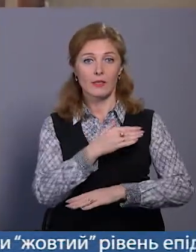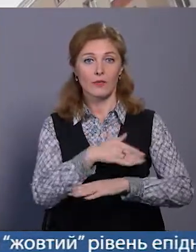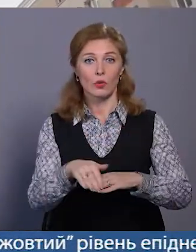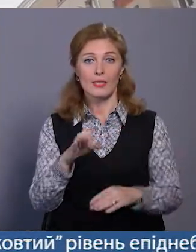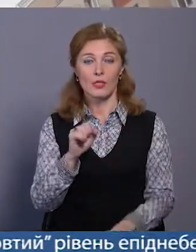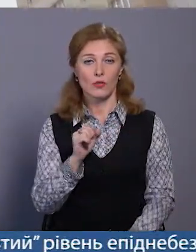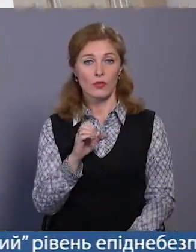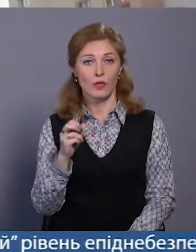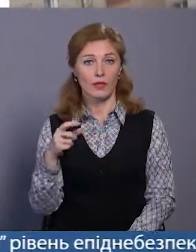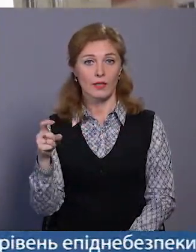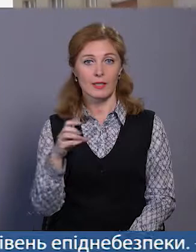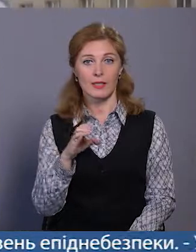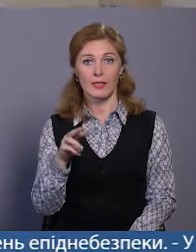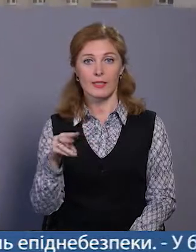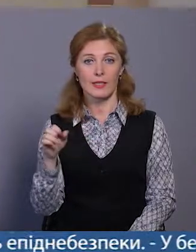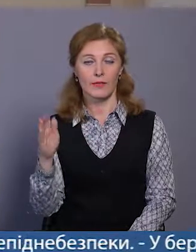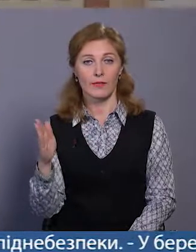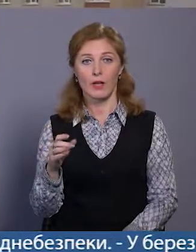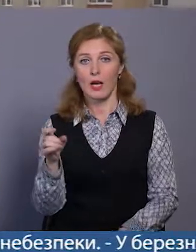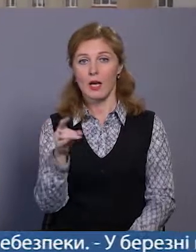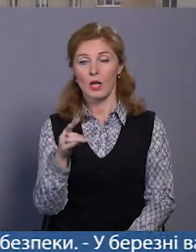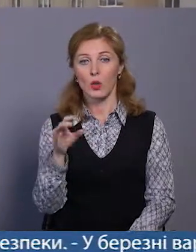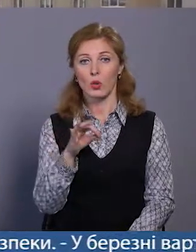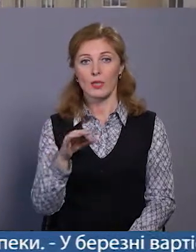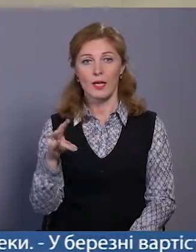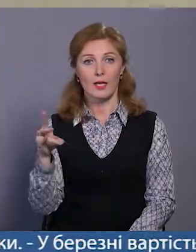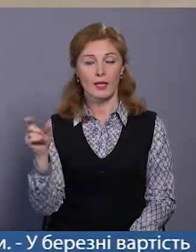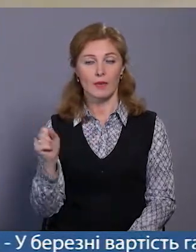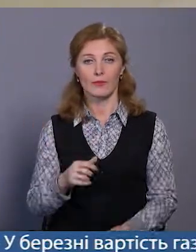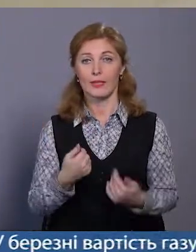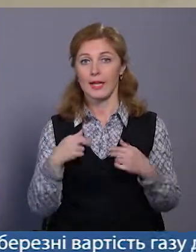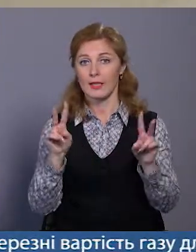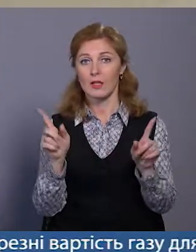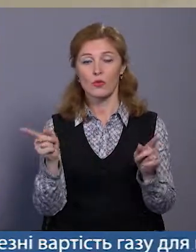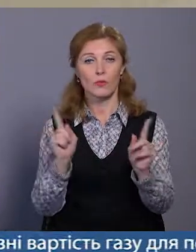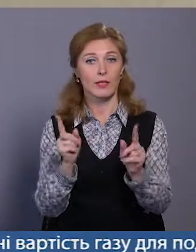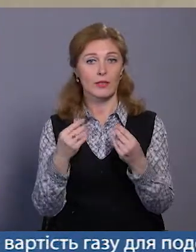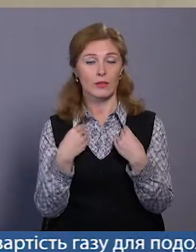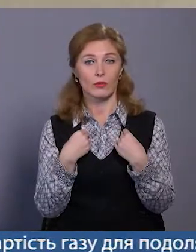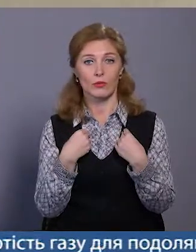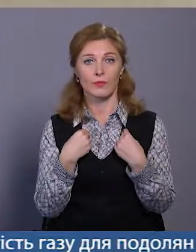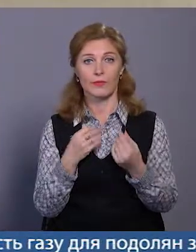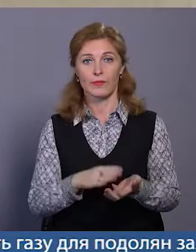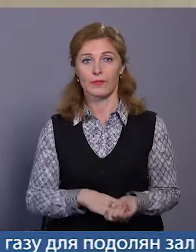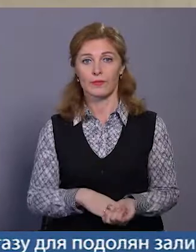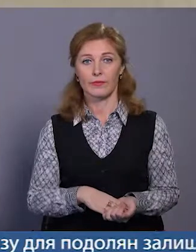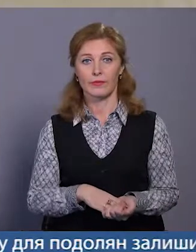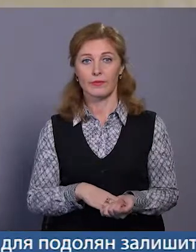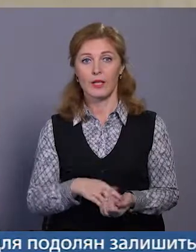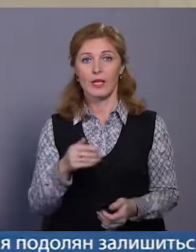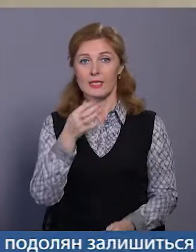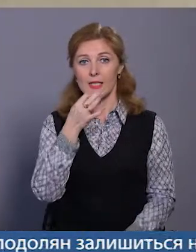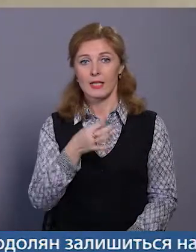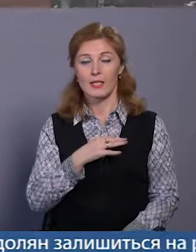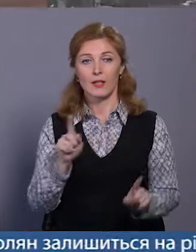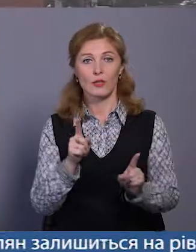Січових Стрільців у мікрорайоні Озерна. Я не знав, що мені мають дати квартиру, мали другому дати. Потім сказали мені, що дають